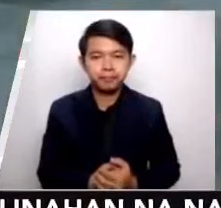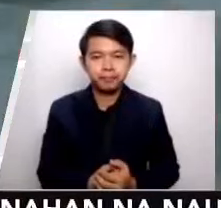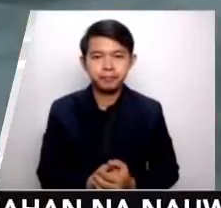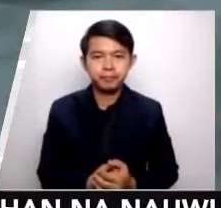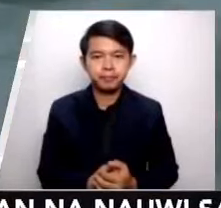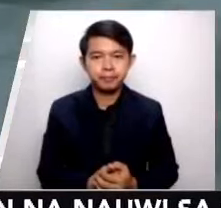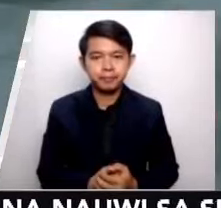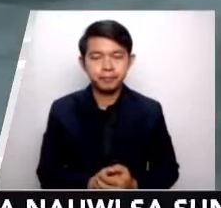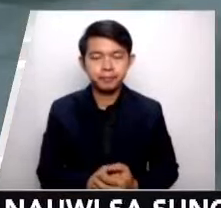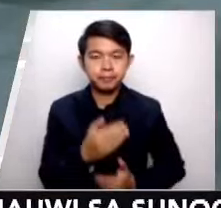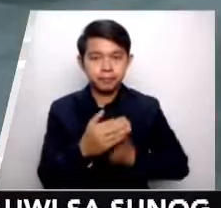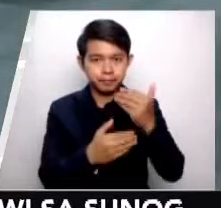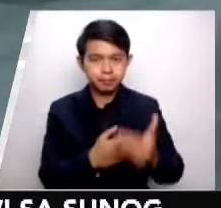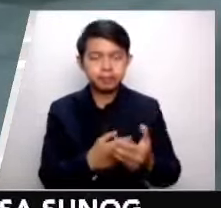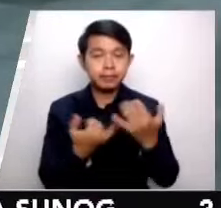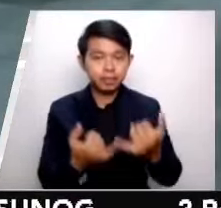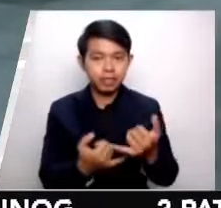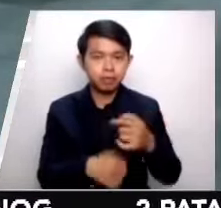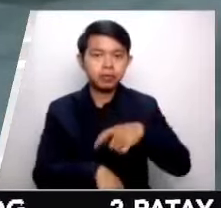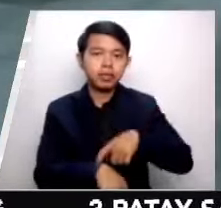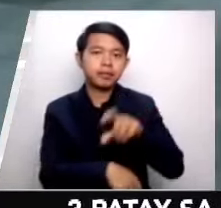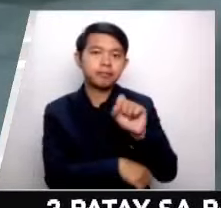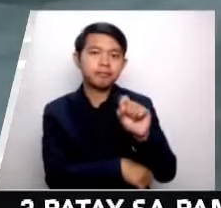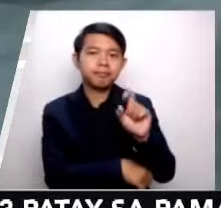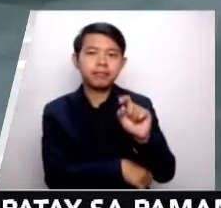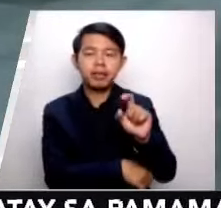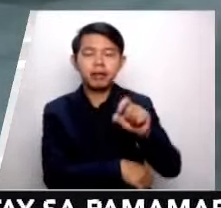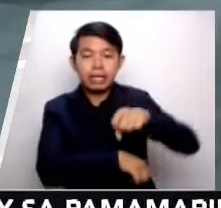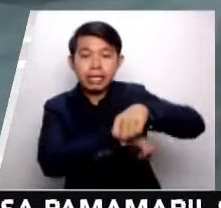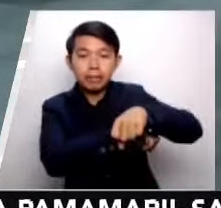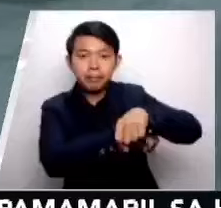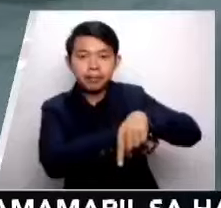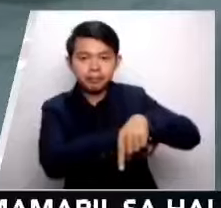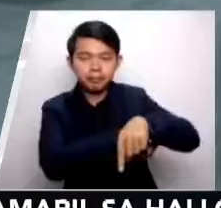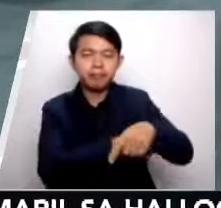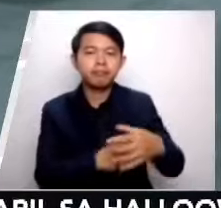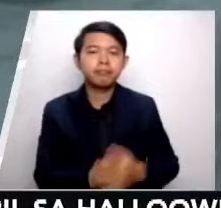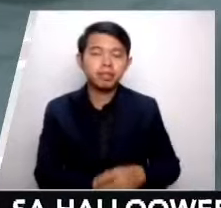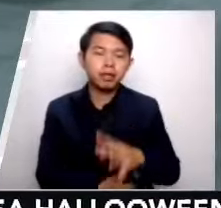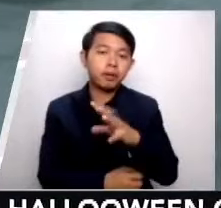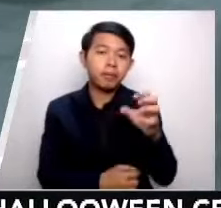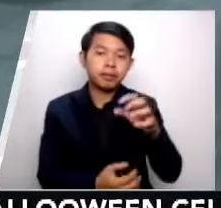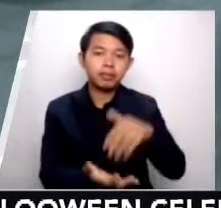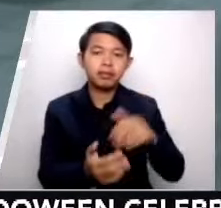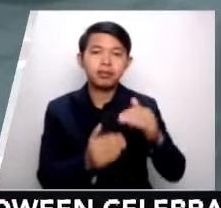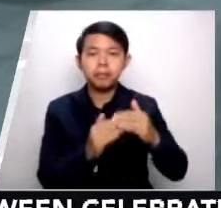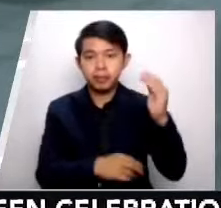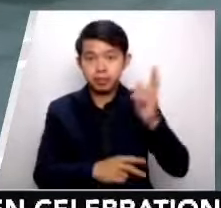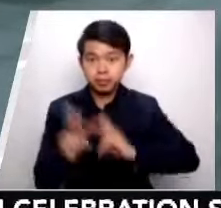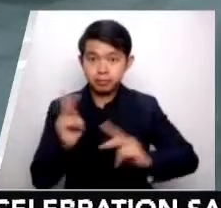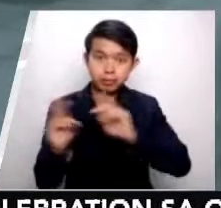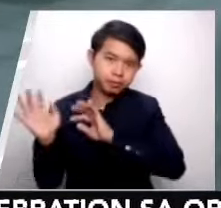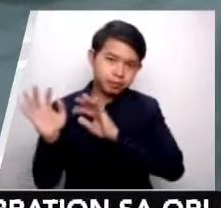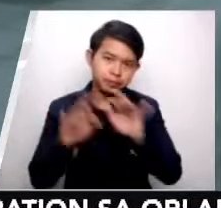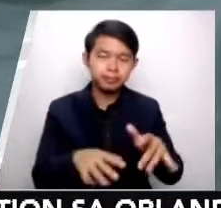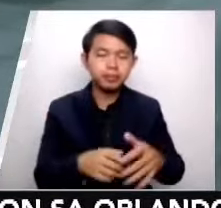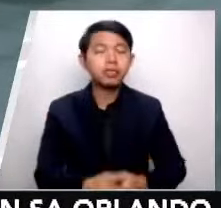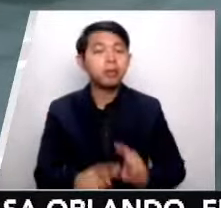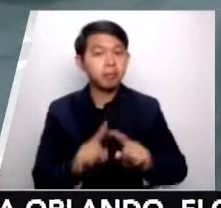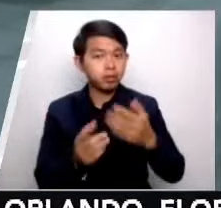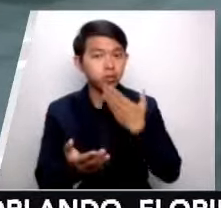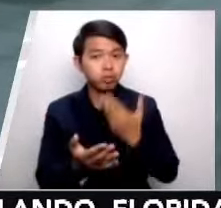Atom, as of 11 p.m., nasa 2,500 ang crowd estimate ng PNP dito sa sementeryo. Mabuti na lamang at tumila na ang ulan